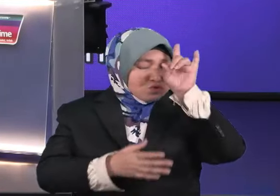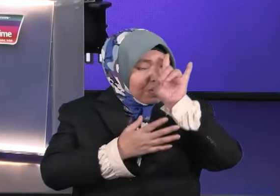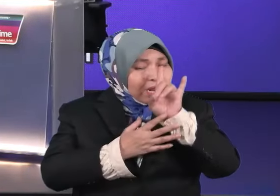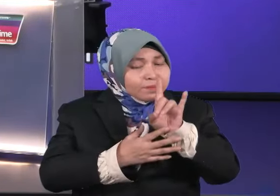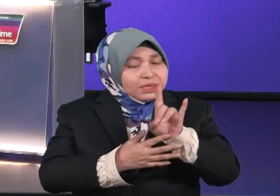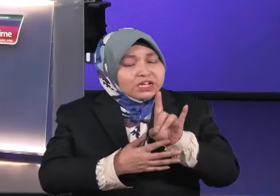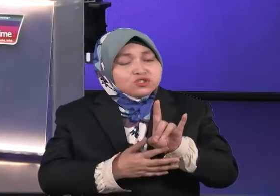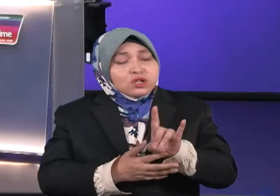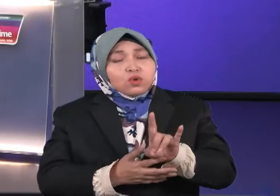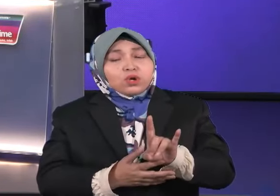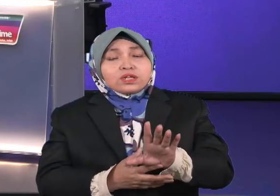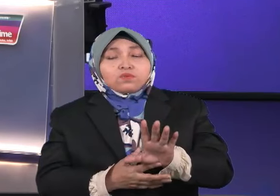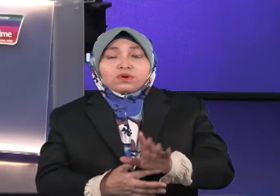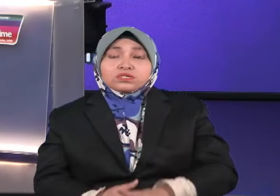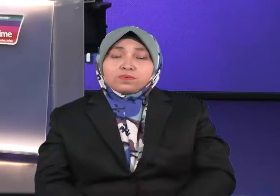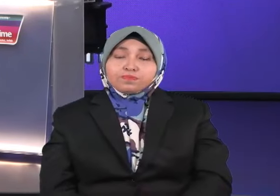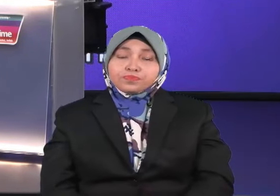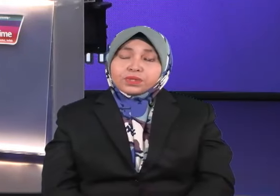minasyaitonir.